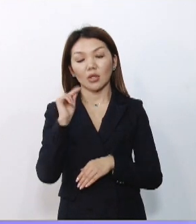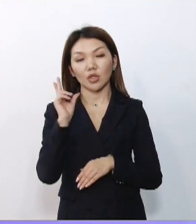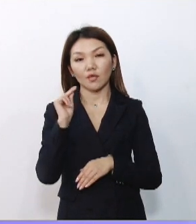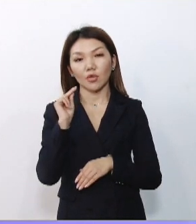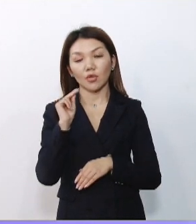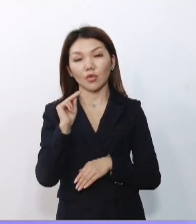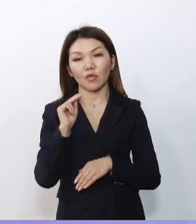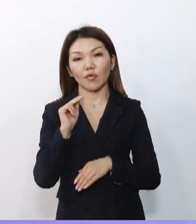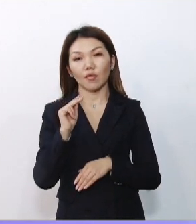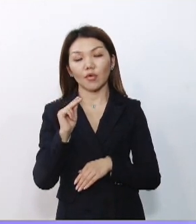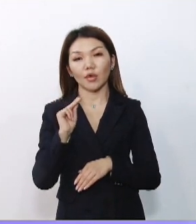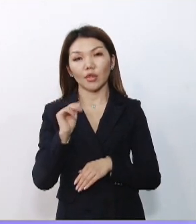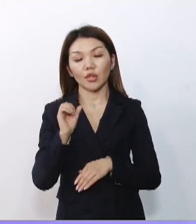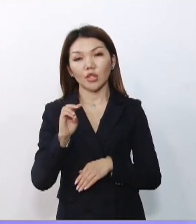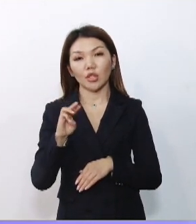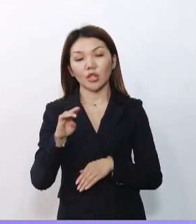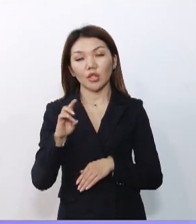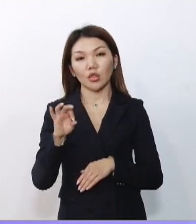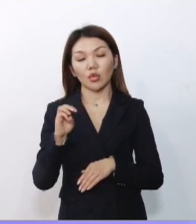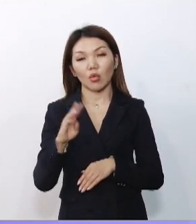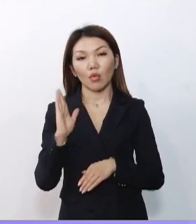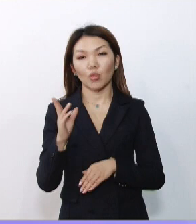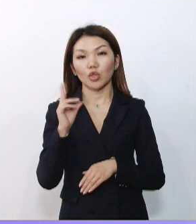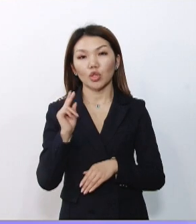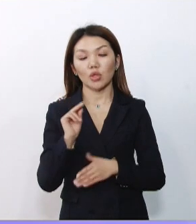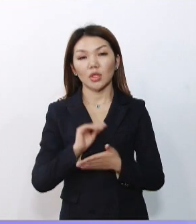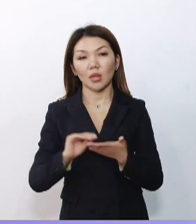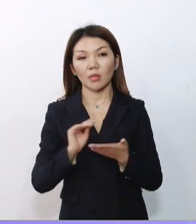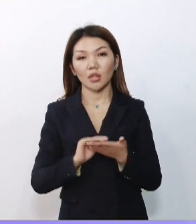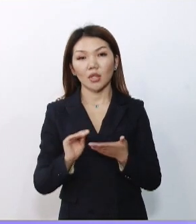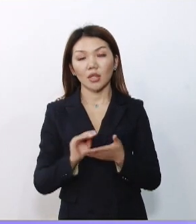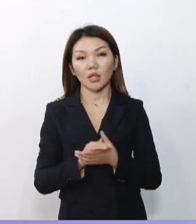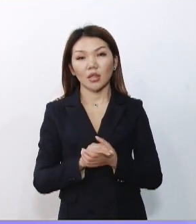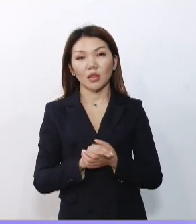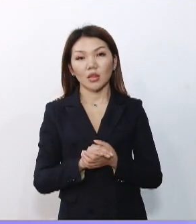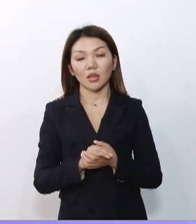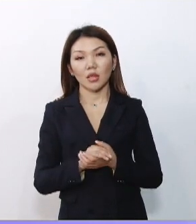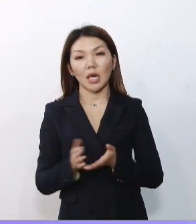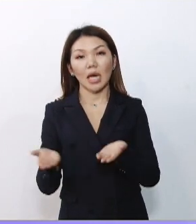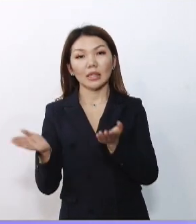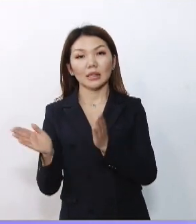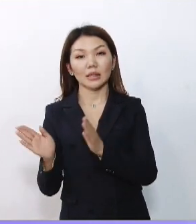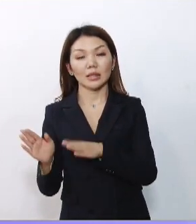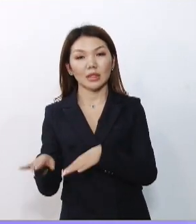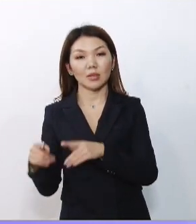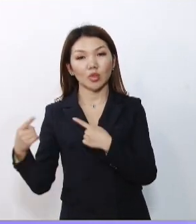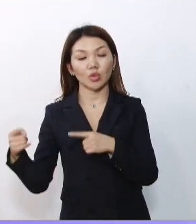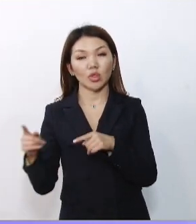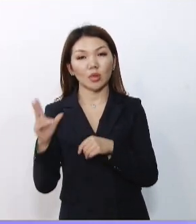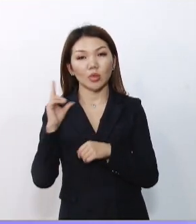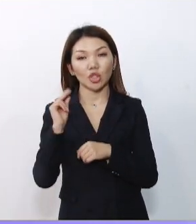В частном будет число, записанное остальными цифрами